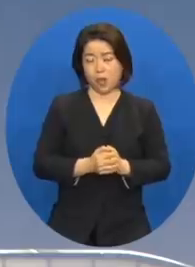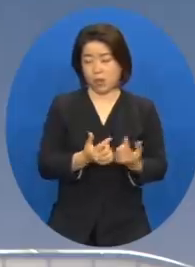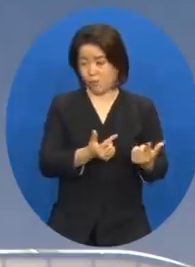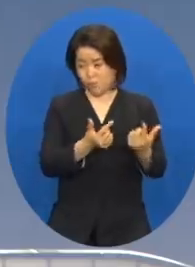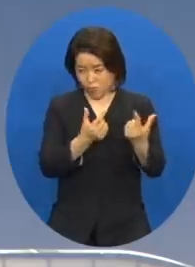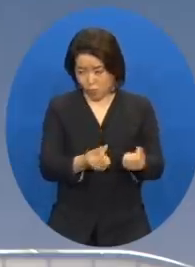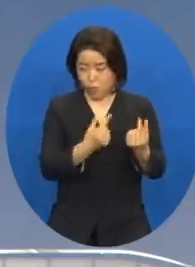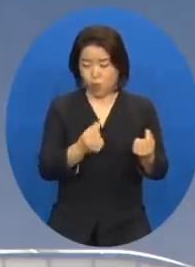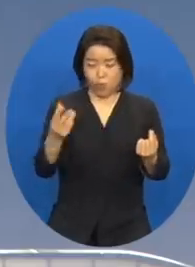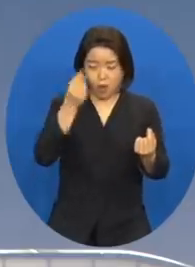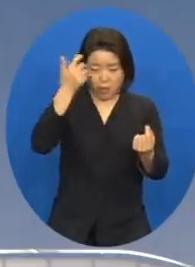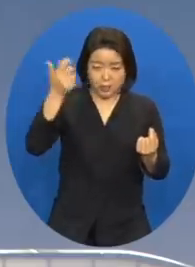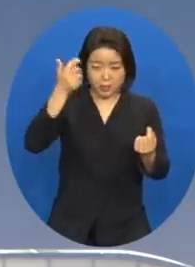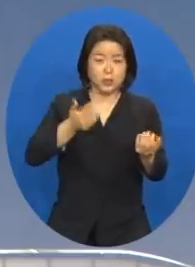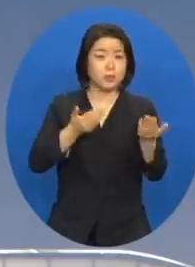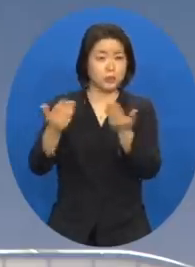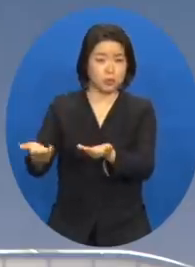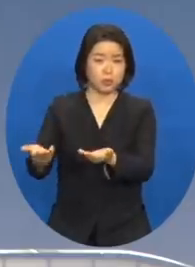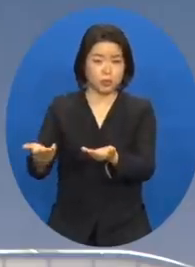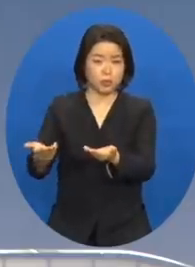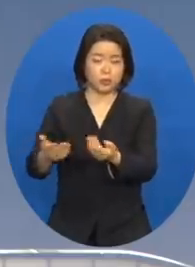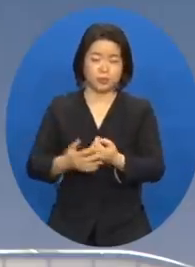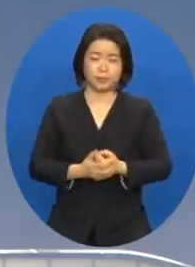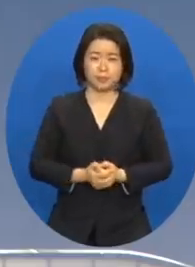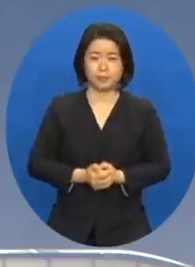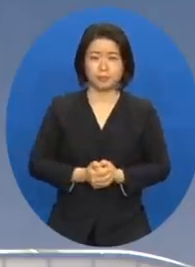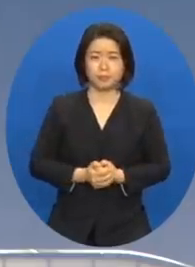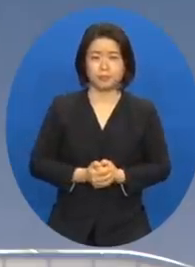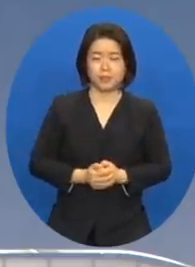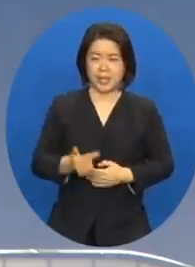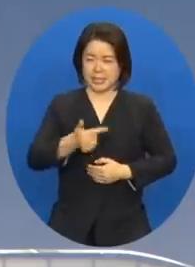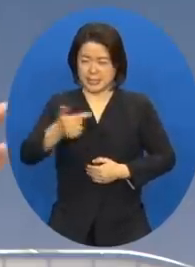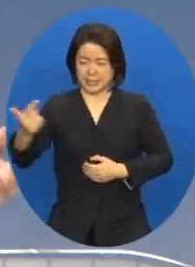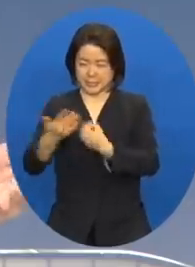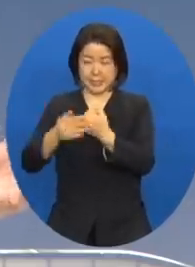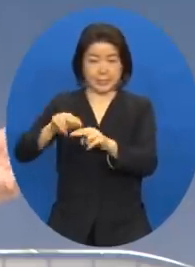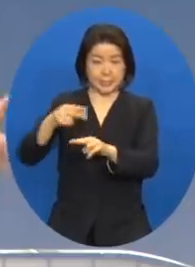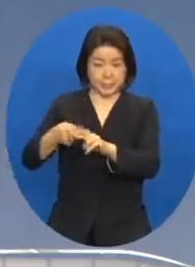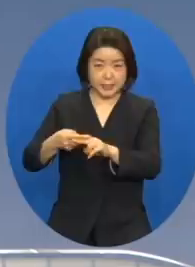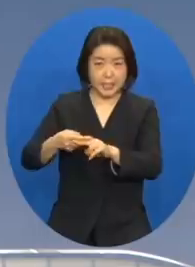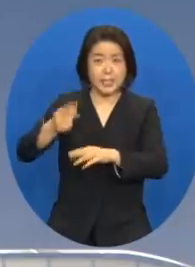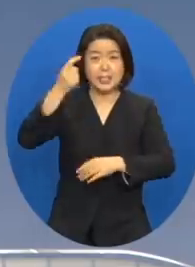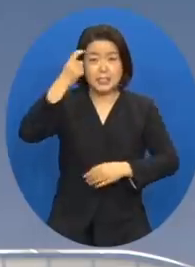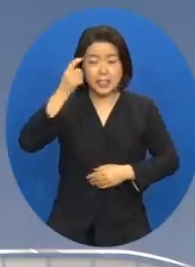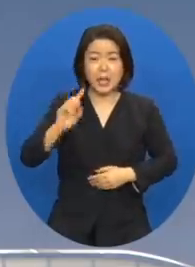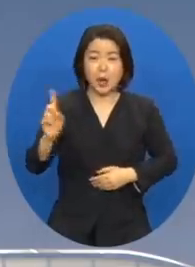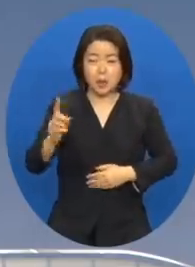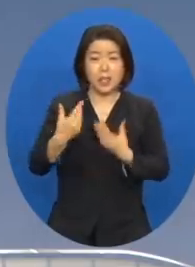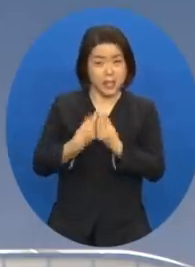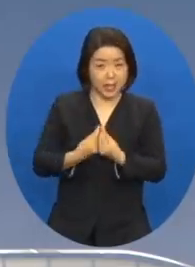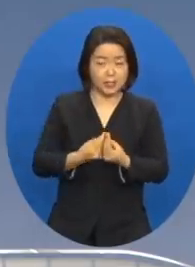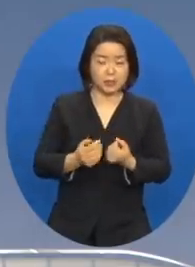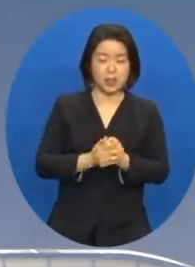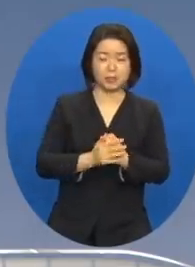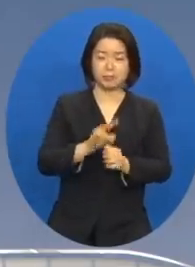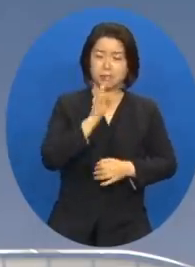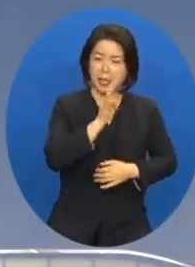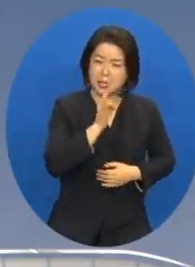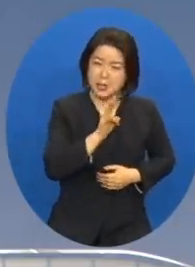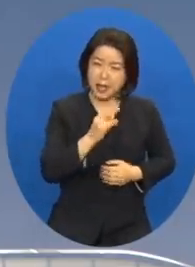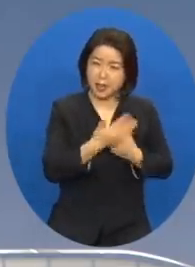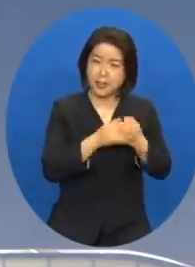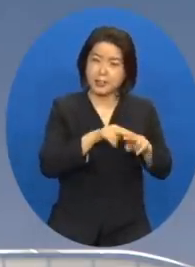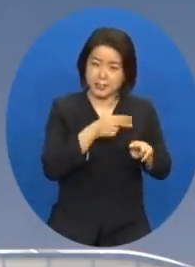한 성령님이 주신 거니까. 뭐 큰 은사라고 생각되는 경우 예를 들면 예언의